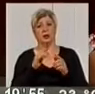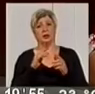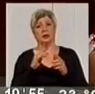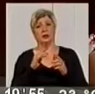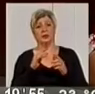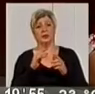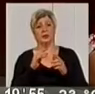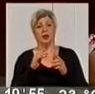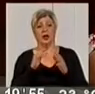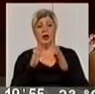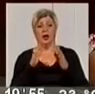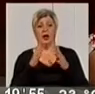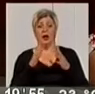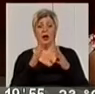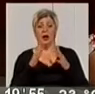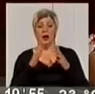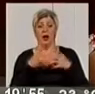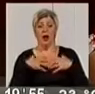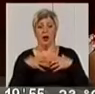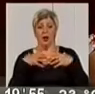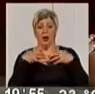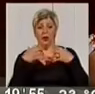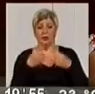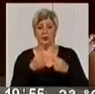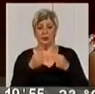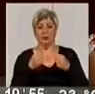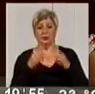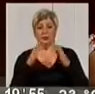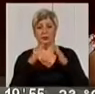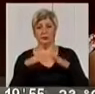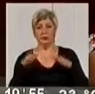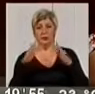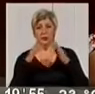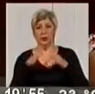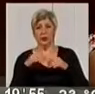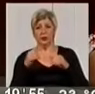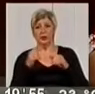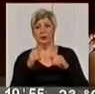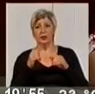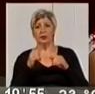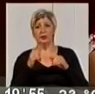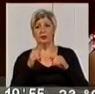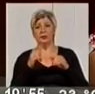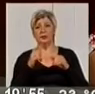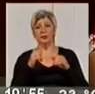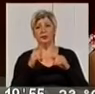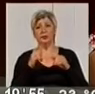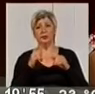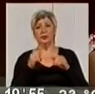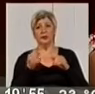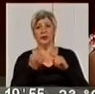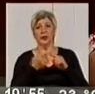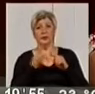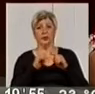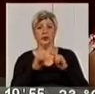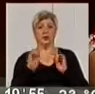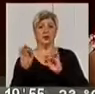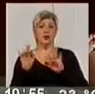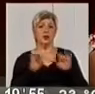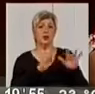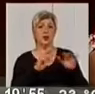охорони здоров'я. І якщо діти – це ДЦП, церебральний параліч, то це діють програми